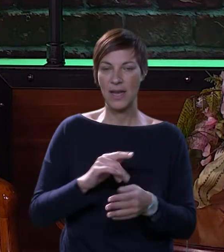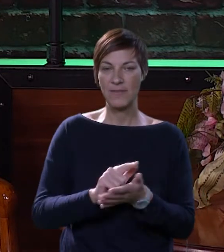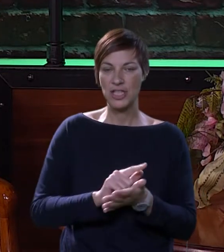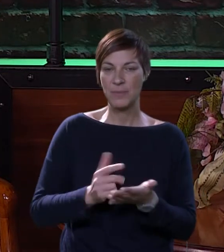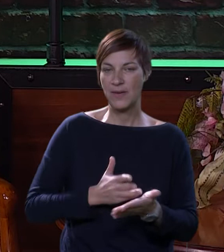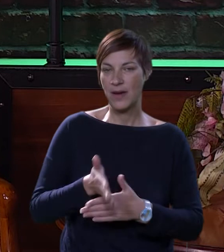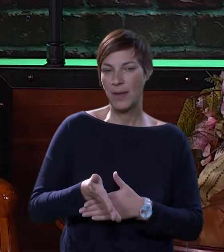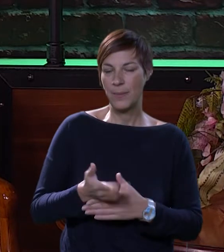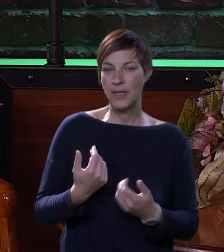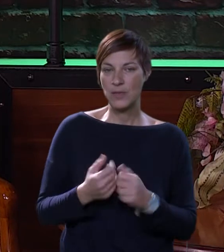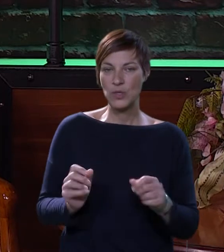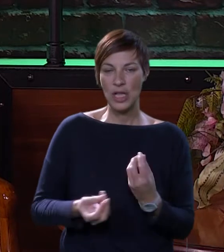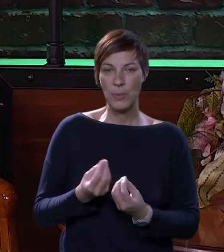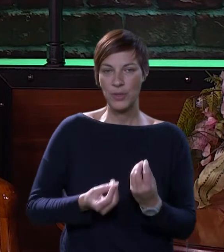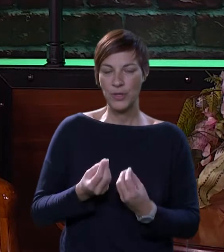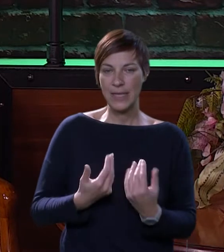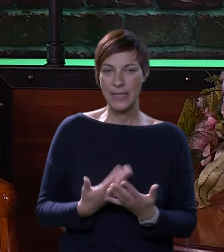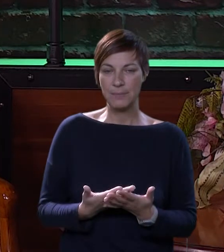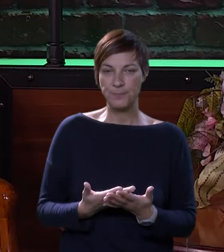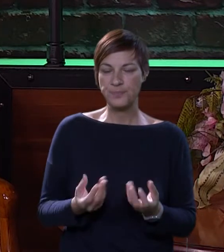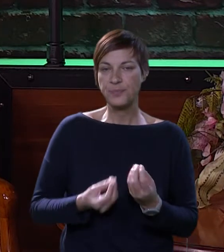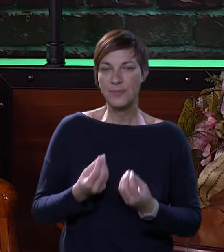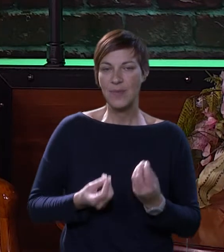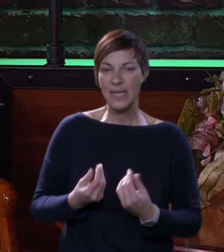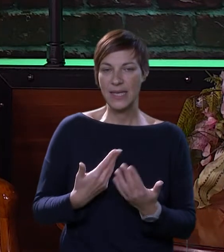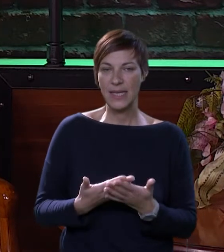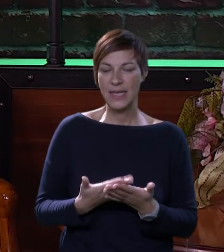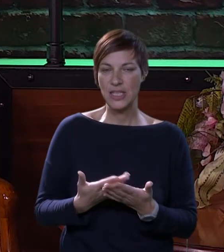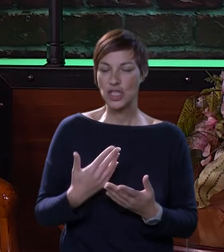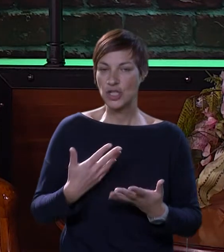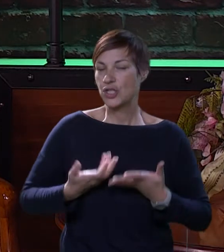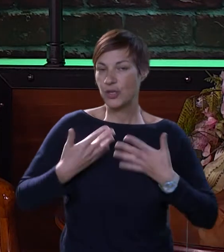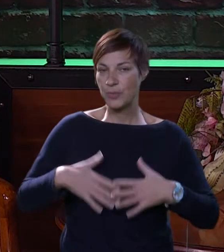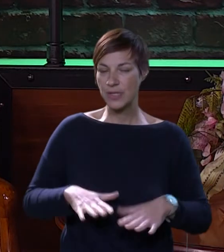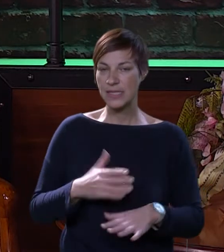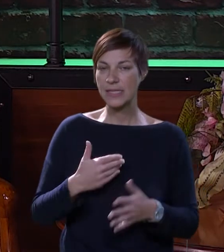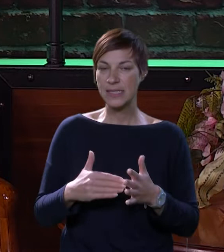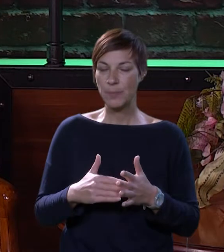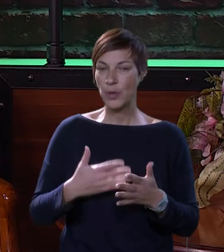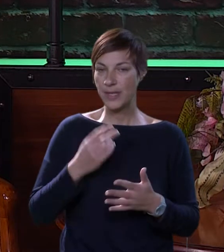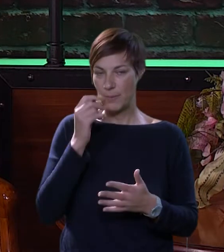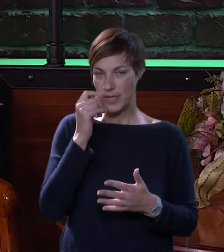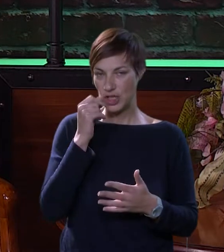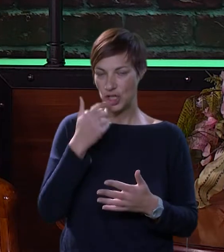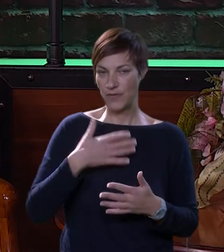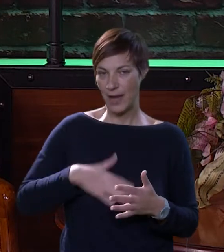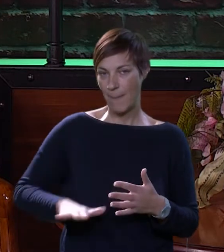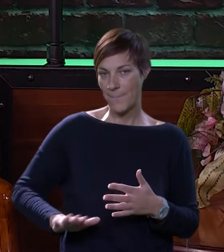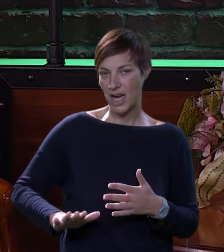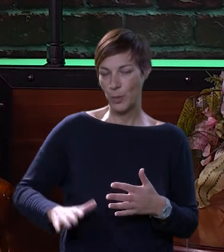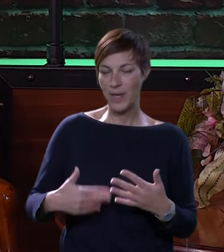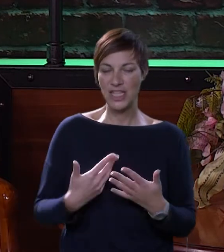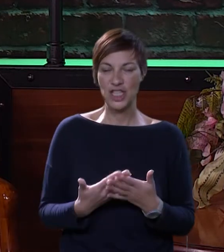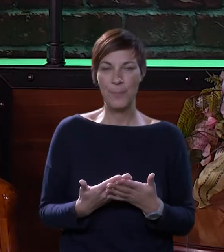najviše vremena provoditi u slobodnoj igri, jer igra je zapravo nešto što proizlazi iz unutarnje potrebe čovjeka, odnosno